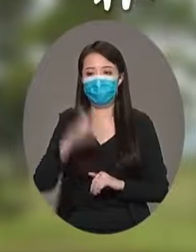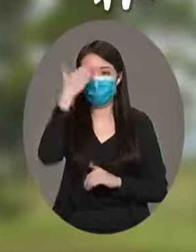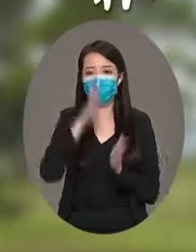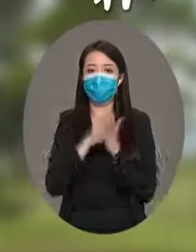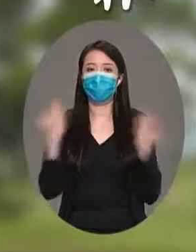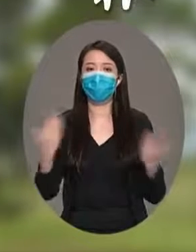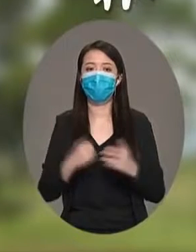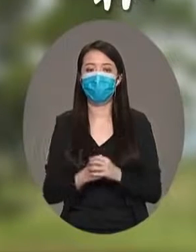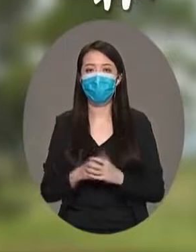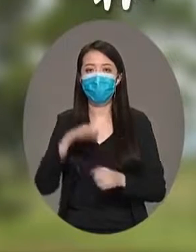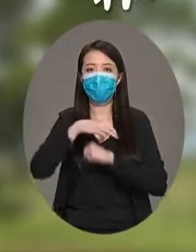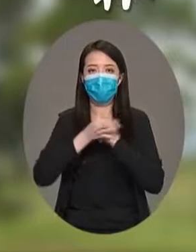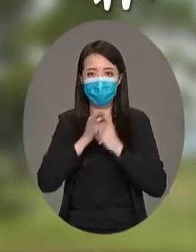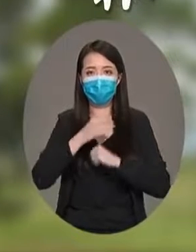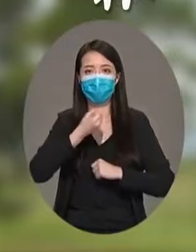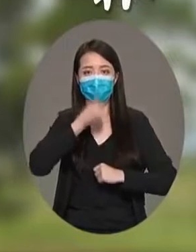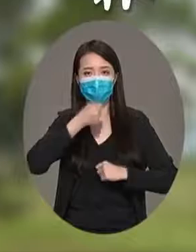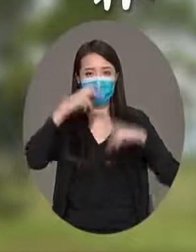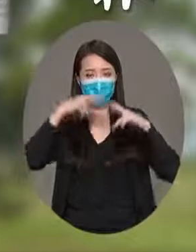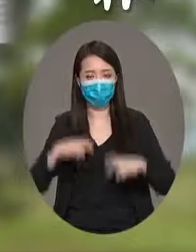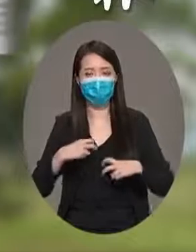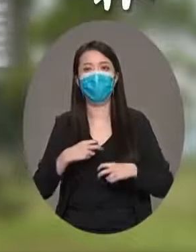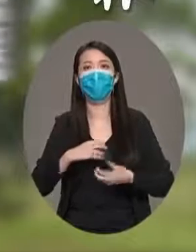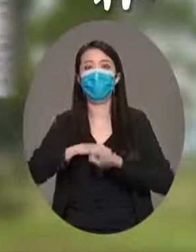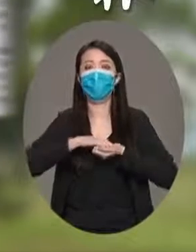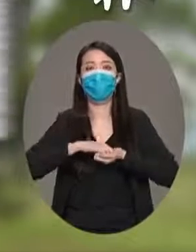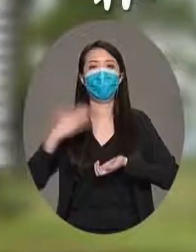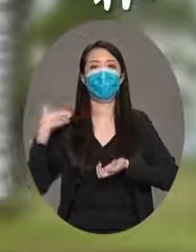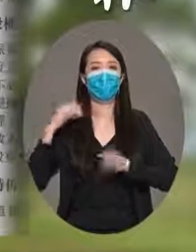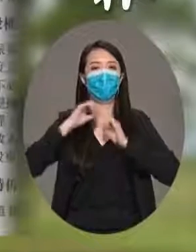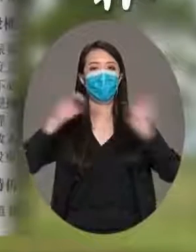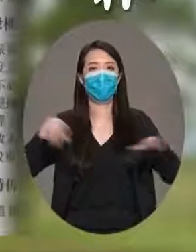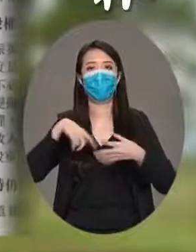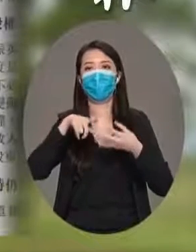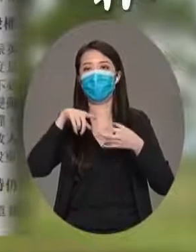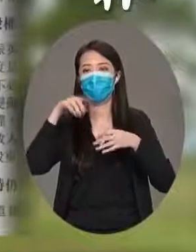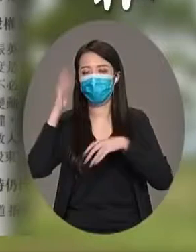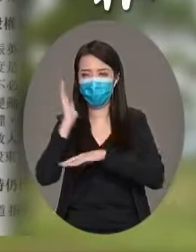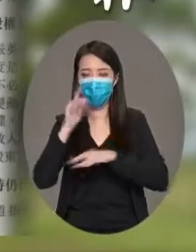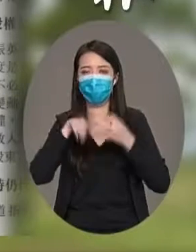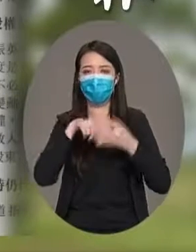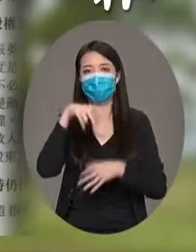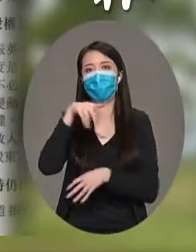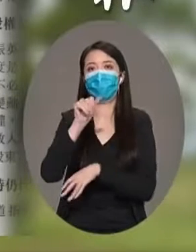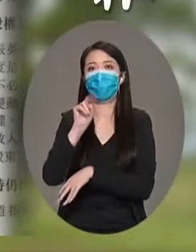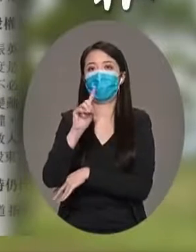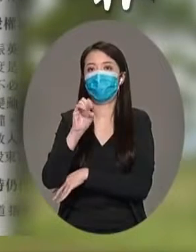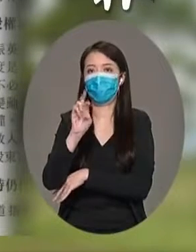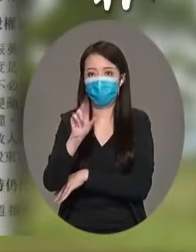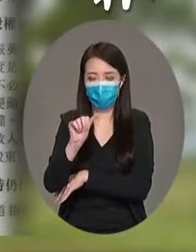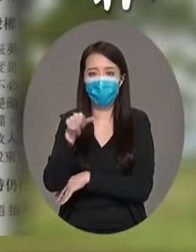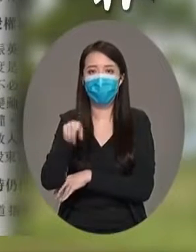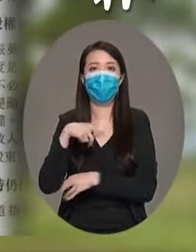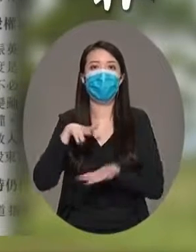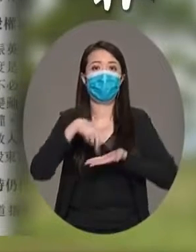導，國際調查記者同盟早前公布潘朵拉文件調查報告，有份參與的網媒立場